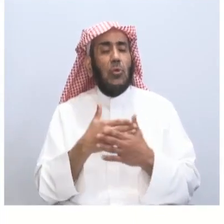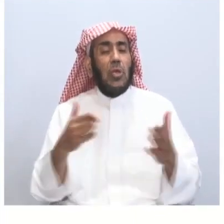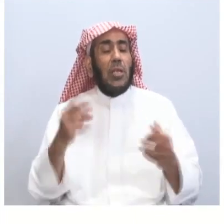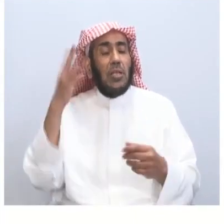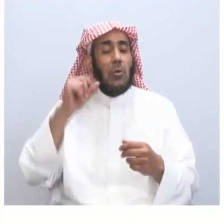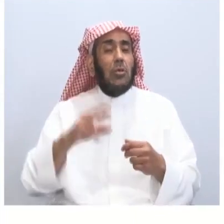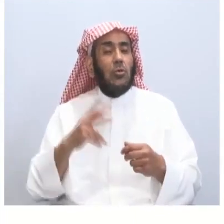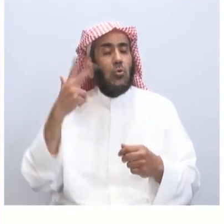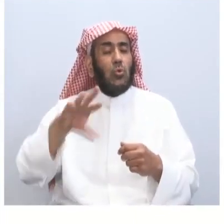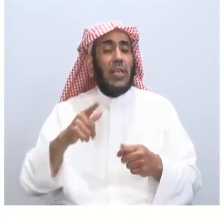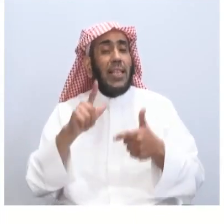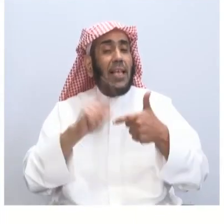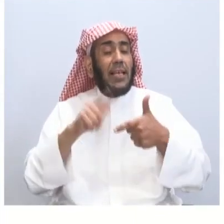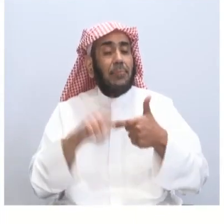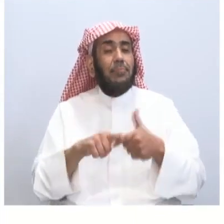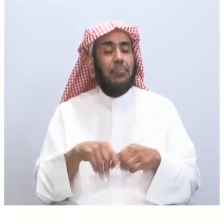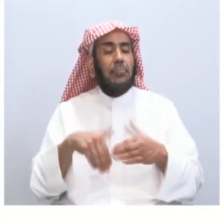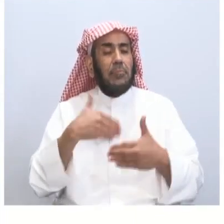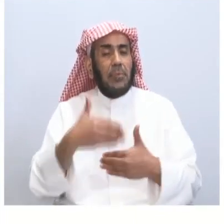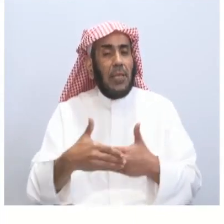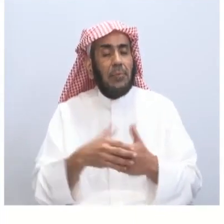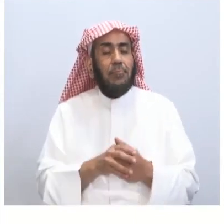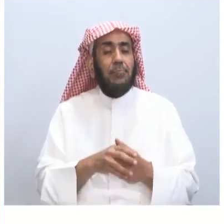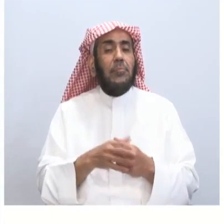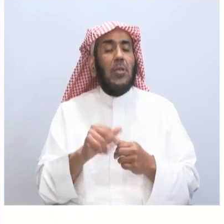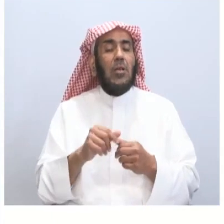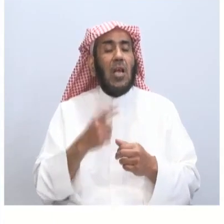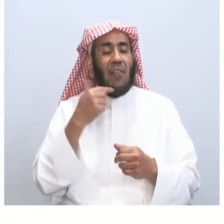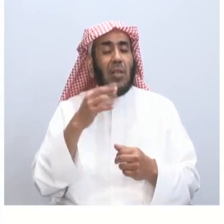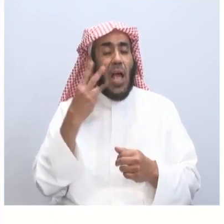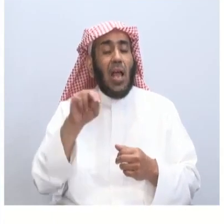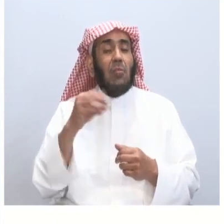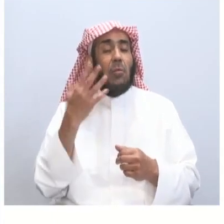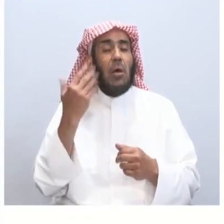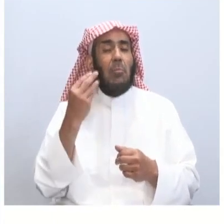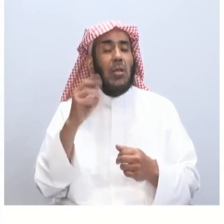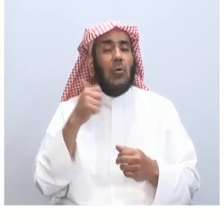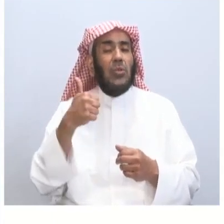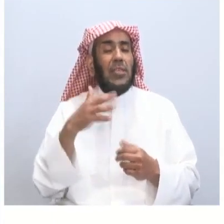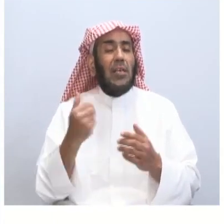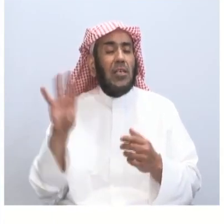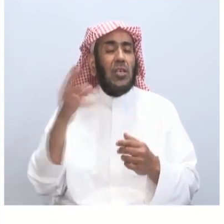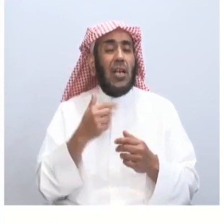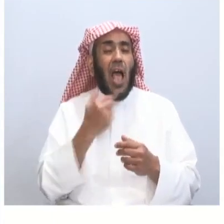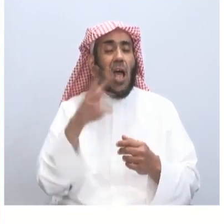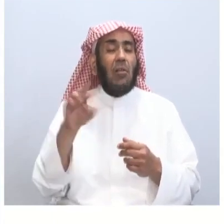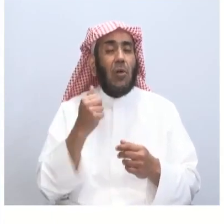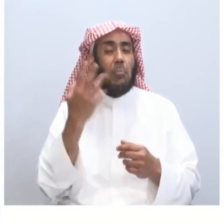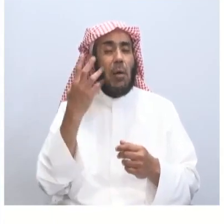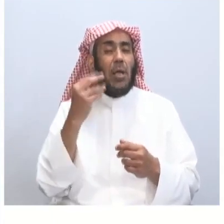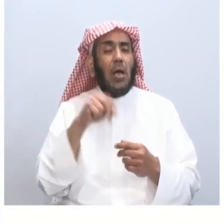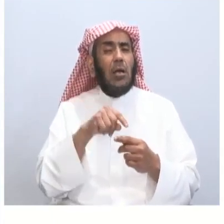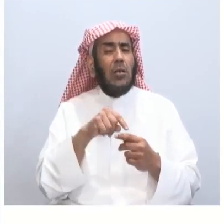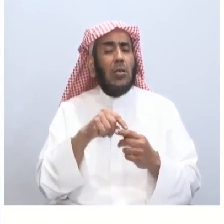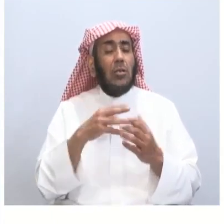الدوله السعوديه الثانيه كذلك في المده من 146 الى عام 1400 ولاحظ